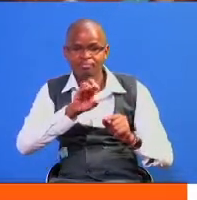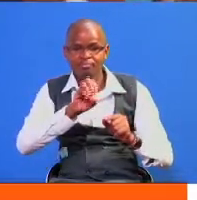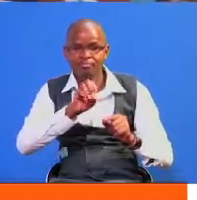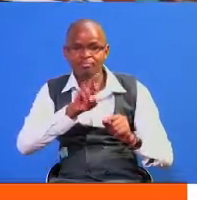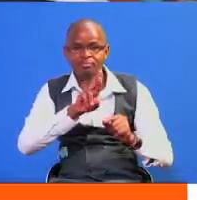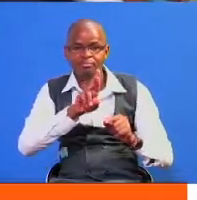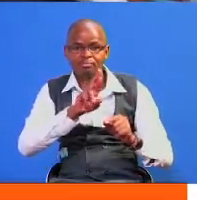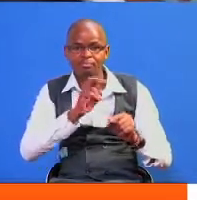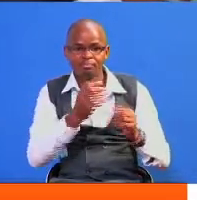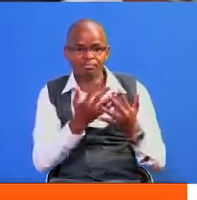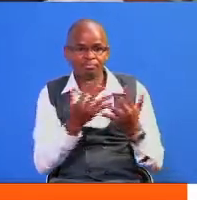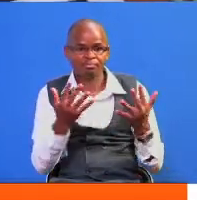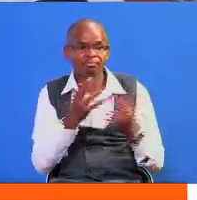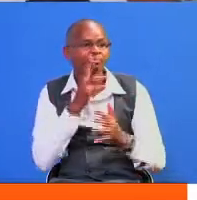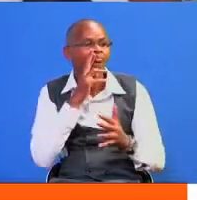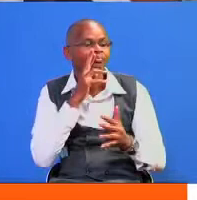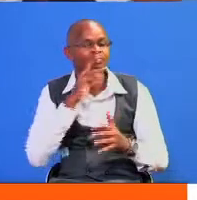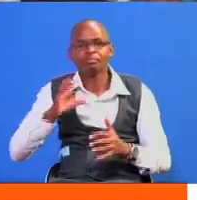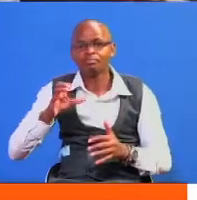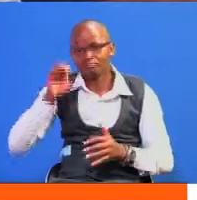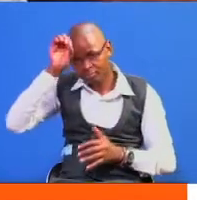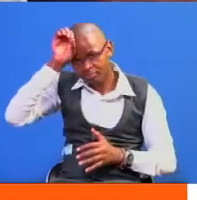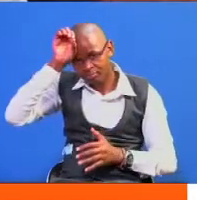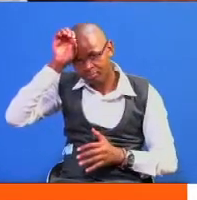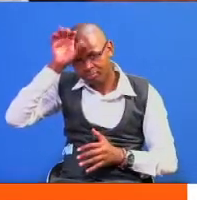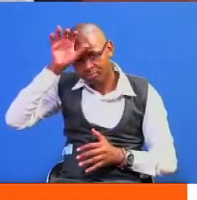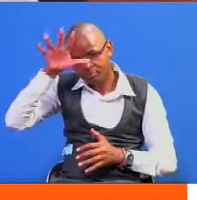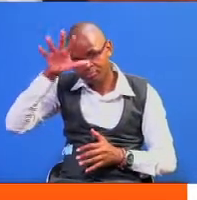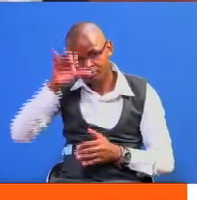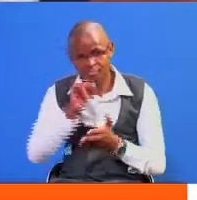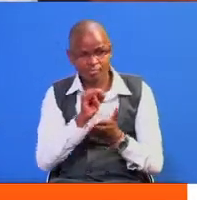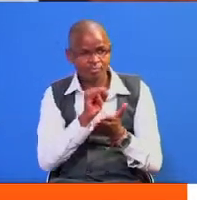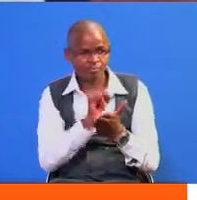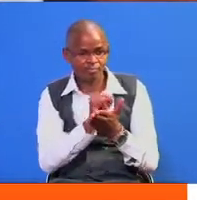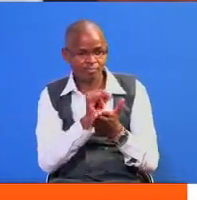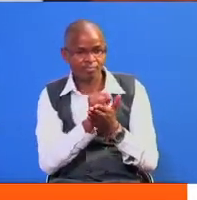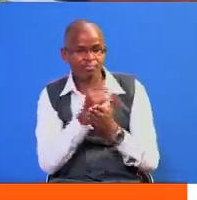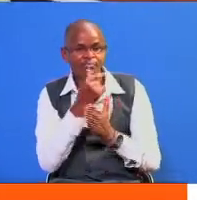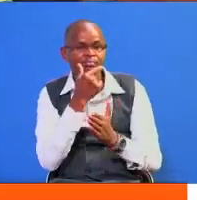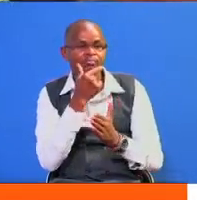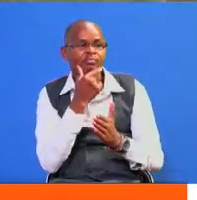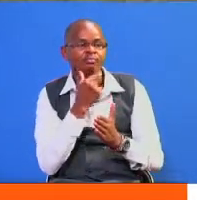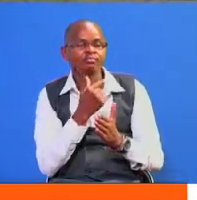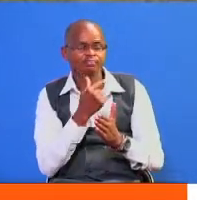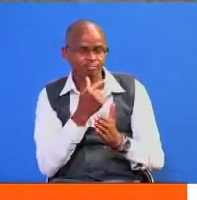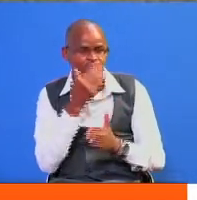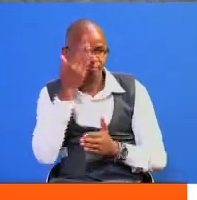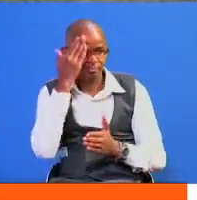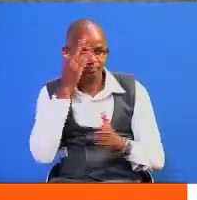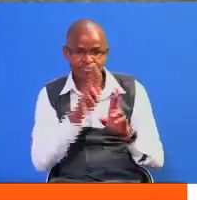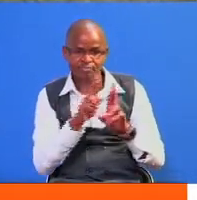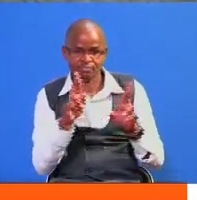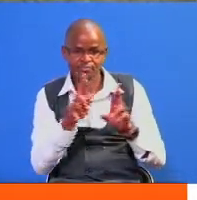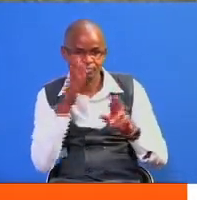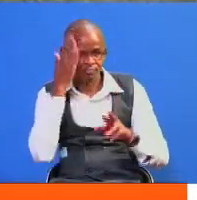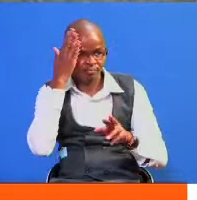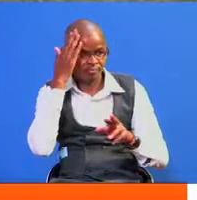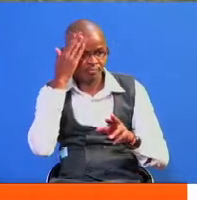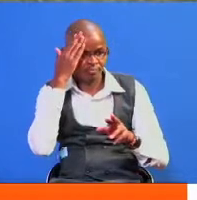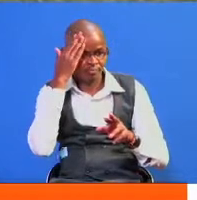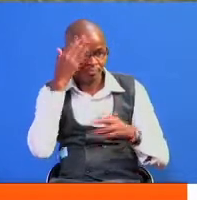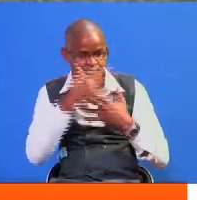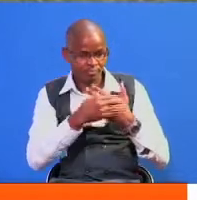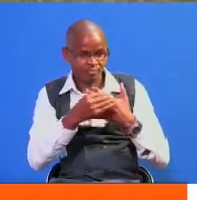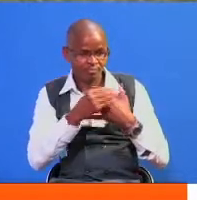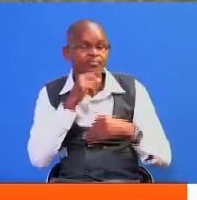kutoka eneo la Udhiru katika kaunti ya Kiambu, ambaye katika umri huo alikuwa tayari anajua kuiga nyimbo